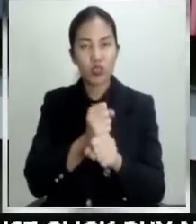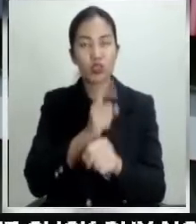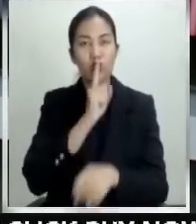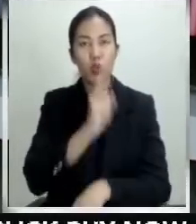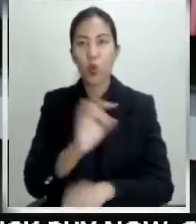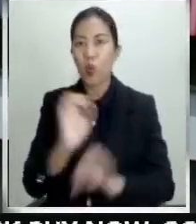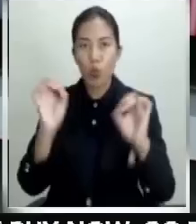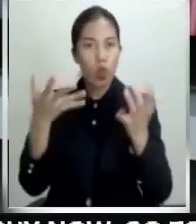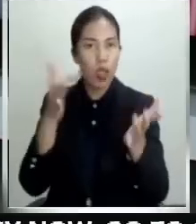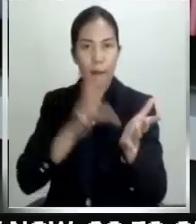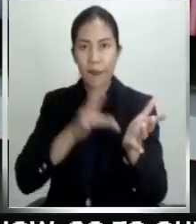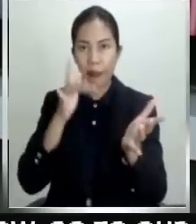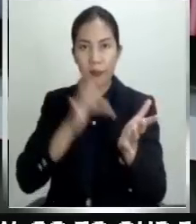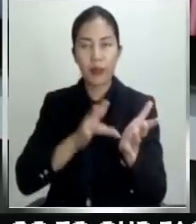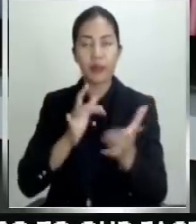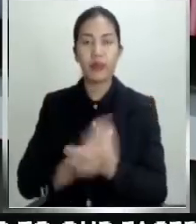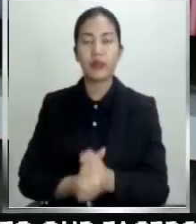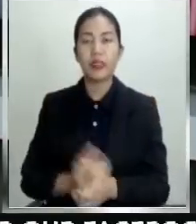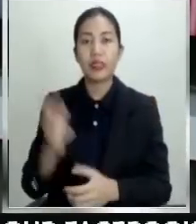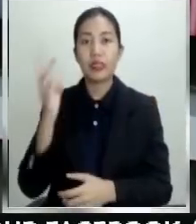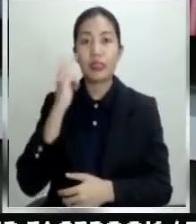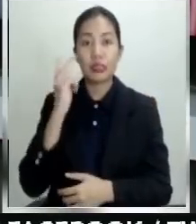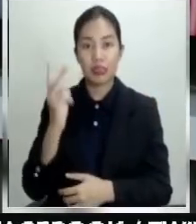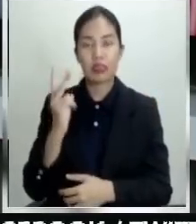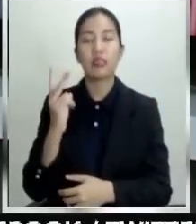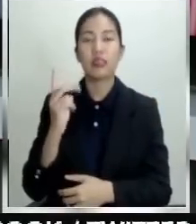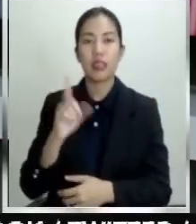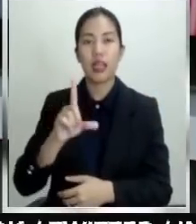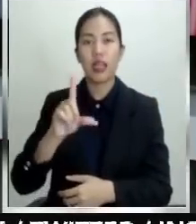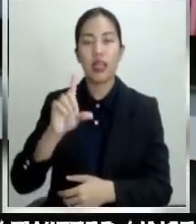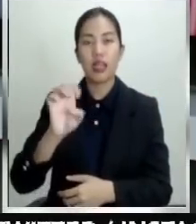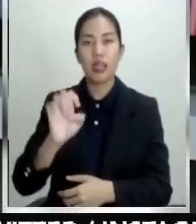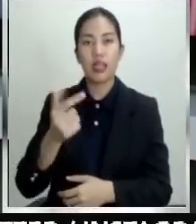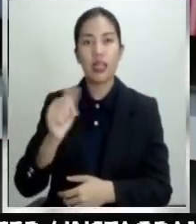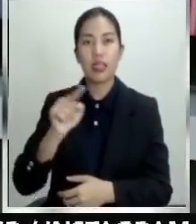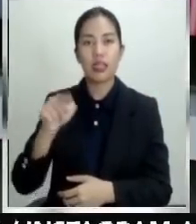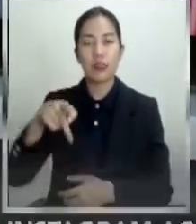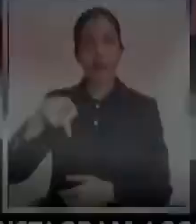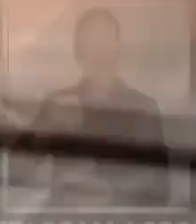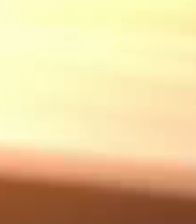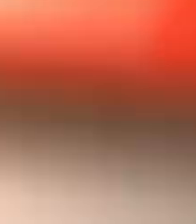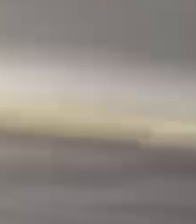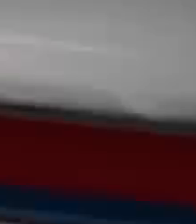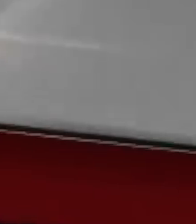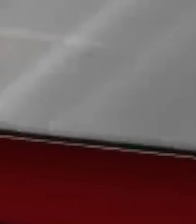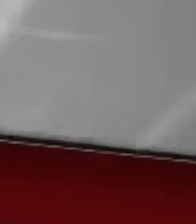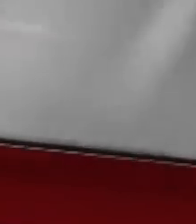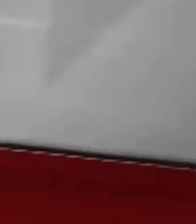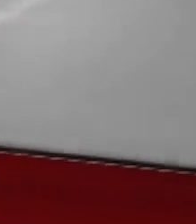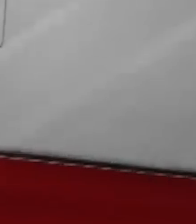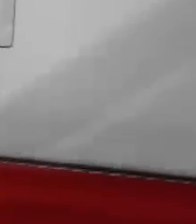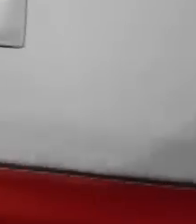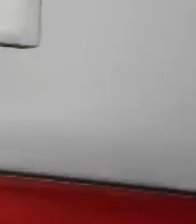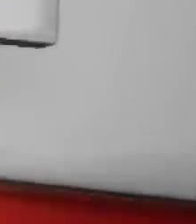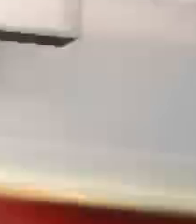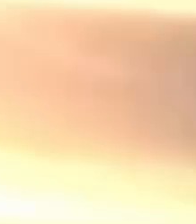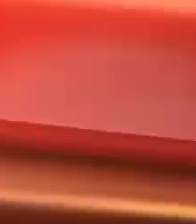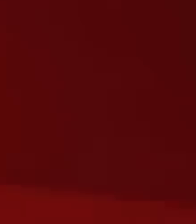sa Legazpi, Salvo ay nakatutok si Jesse Cruzat ng GMA Regional TV Balitang Bicolan.